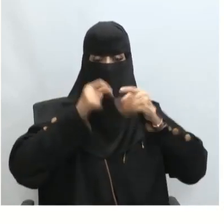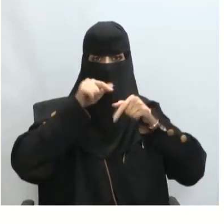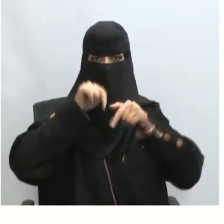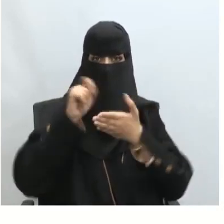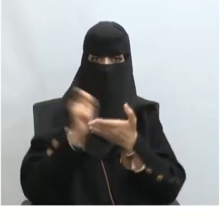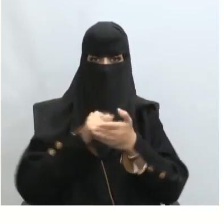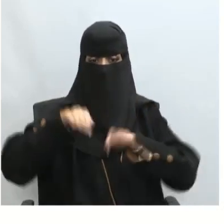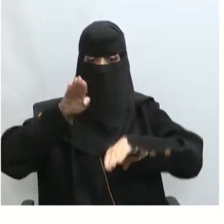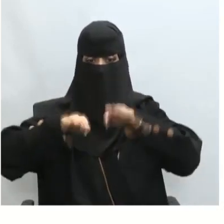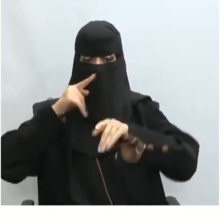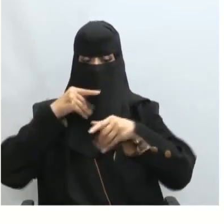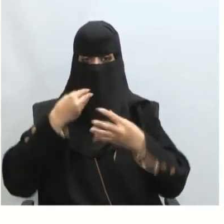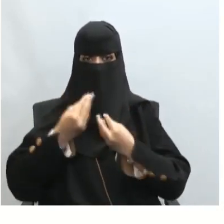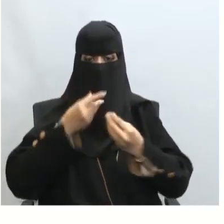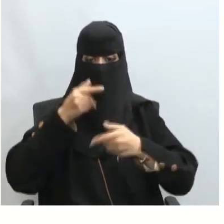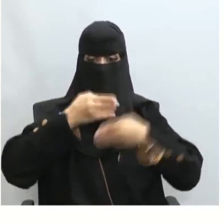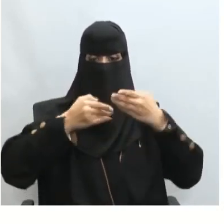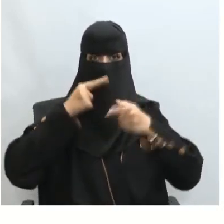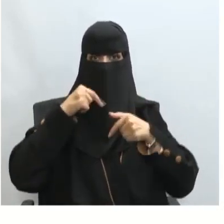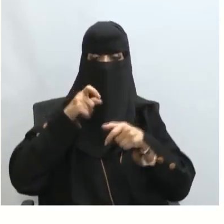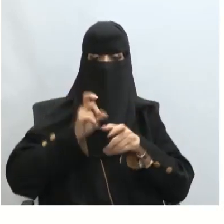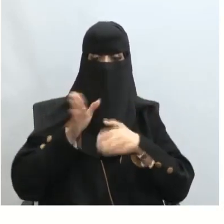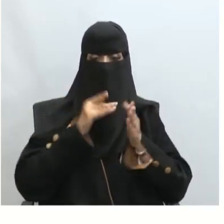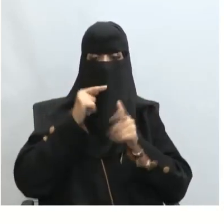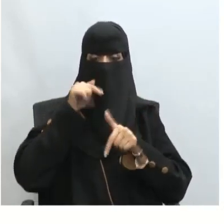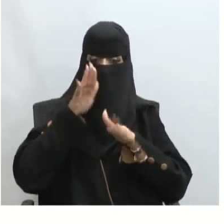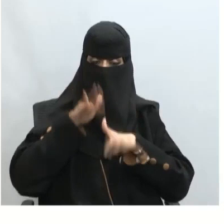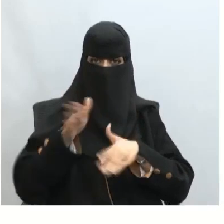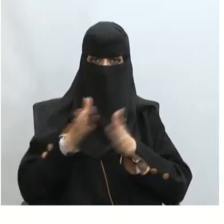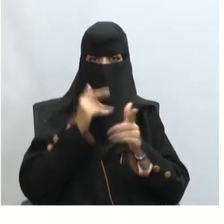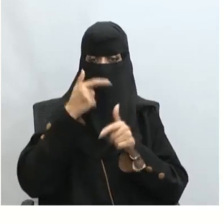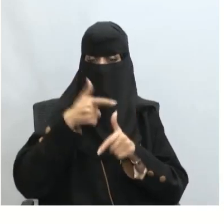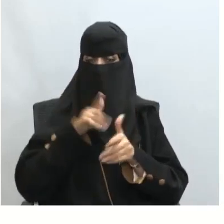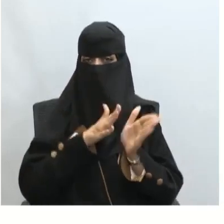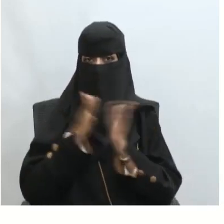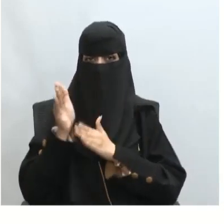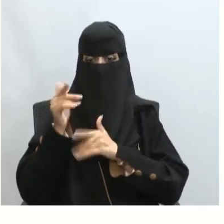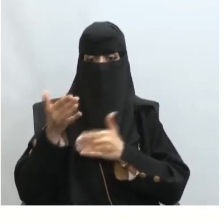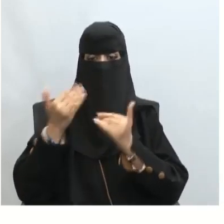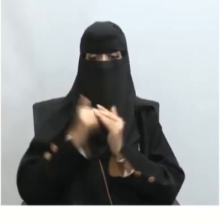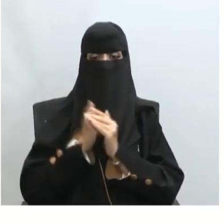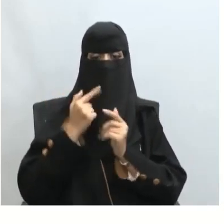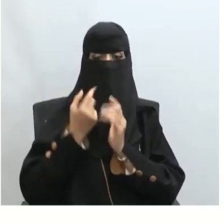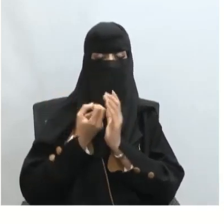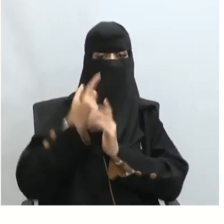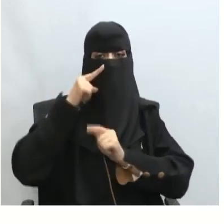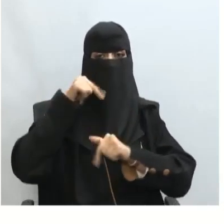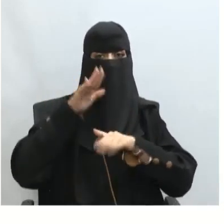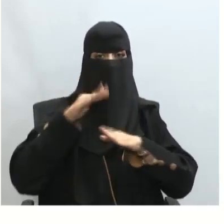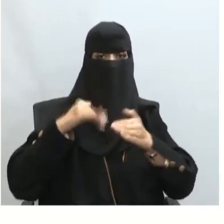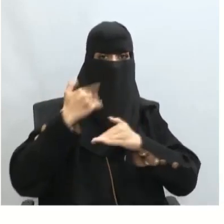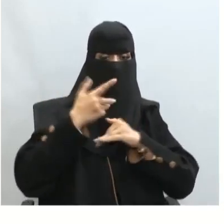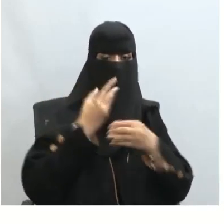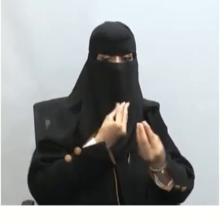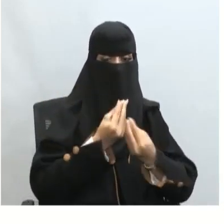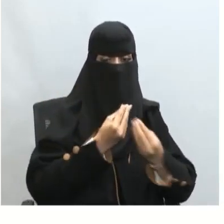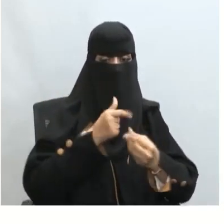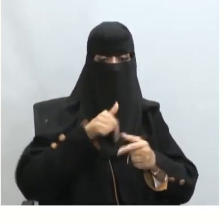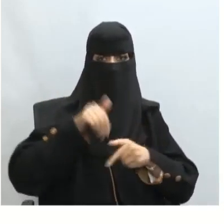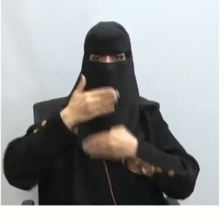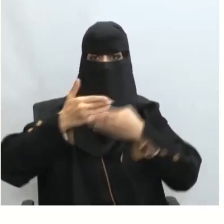لكتابه معادلات تفاعلات المركبات العضويه ايضا انتهينا من هذا الهدف اليوم سيكون هدفنا